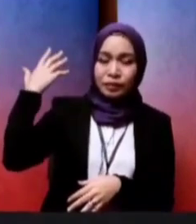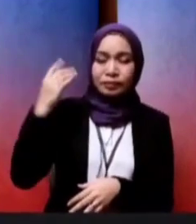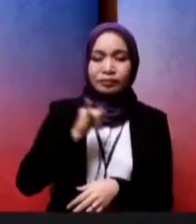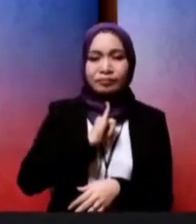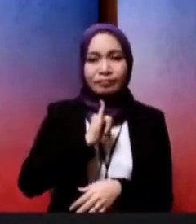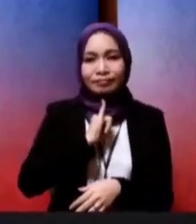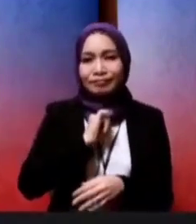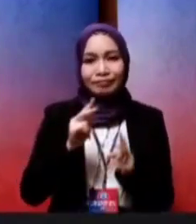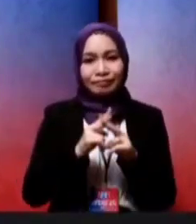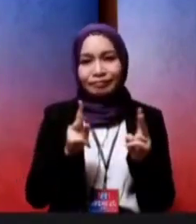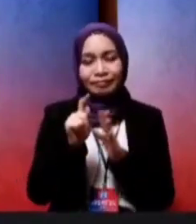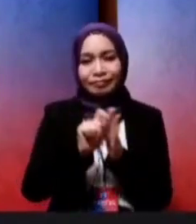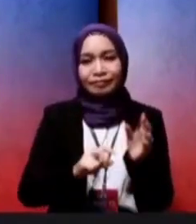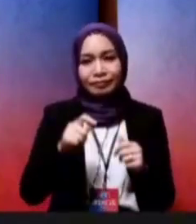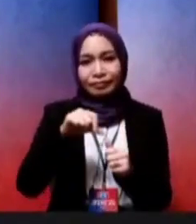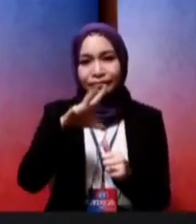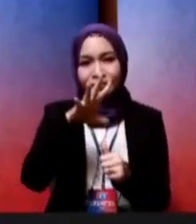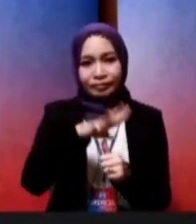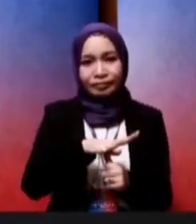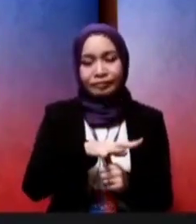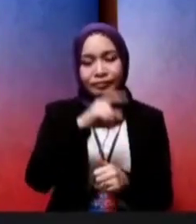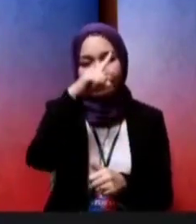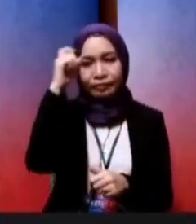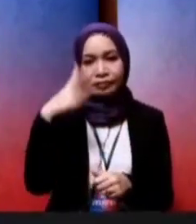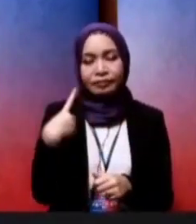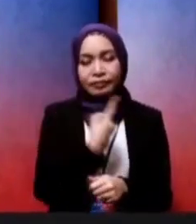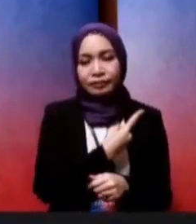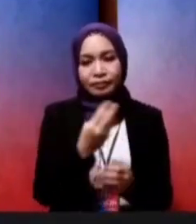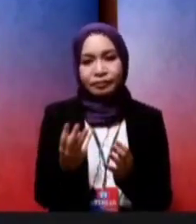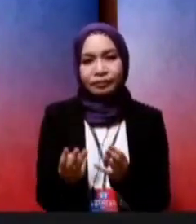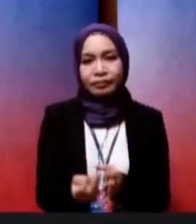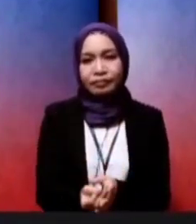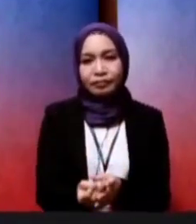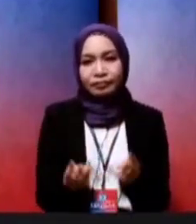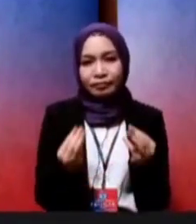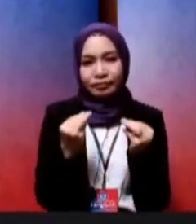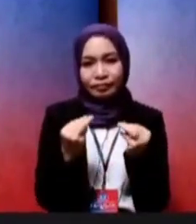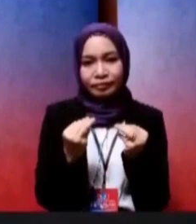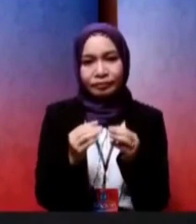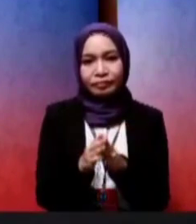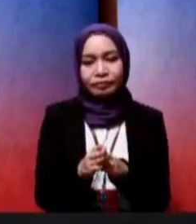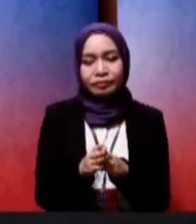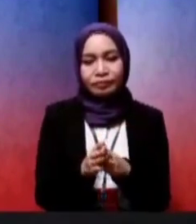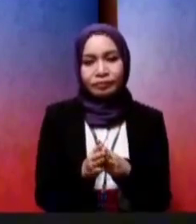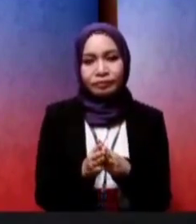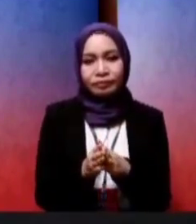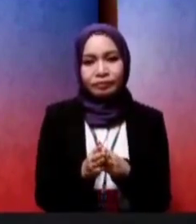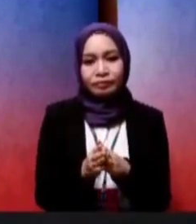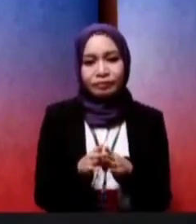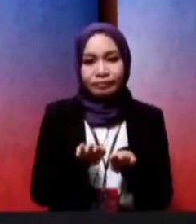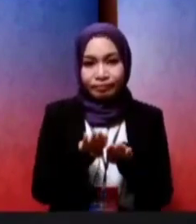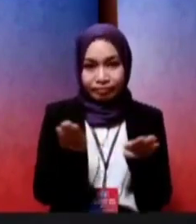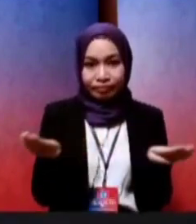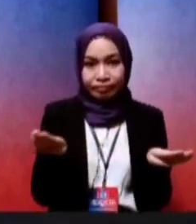kita nak bandingkan pengorbanan apalah sangat berbanding dengan kesengsaraan